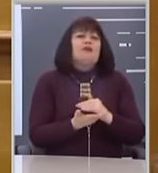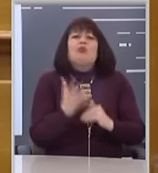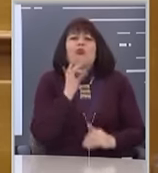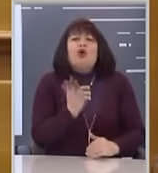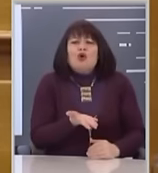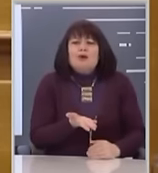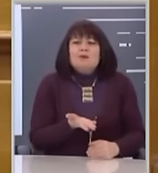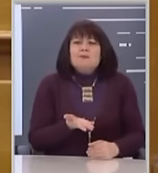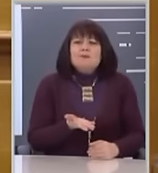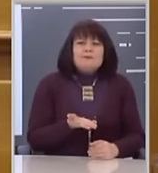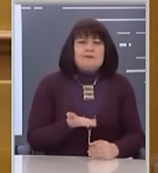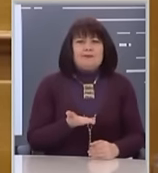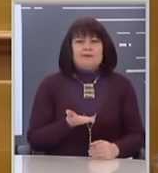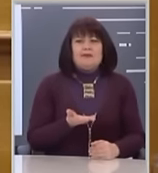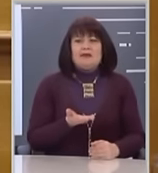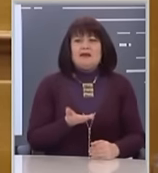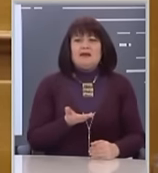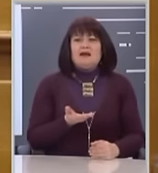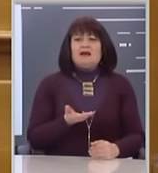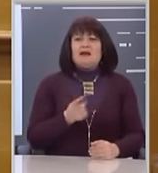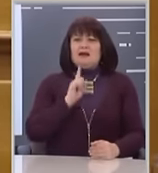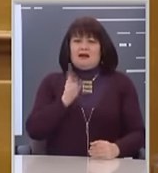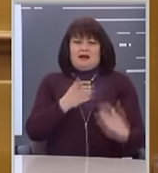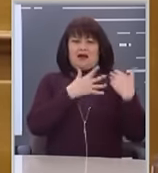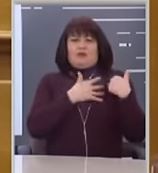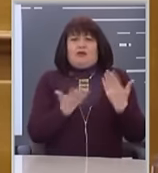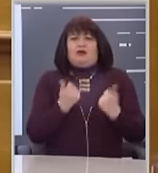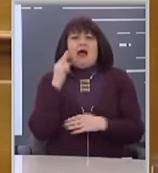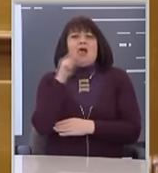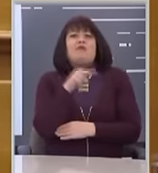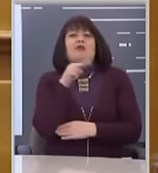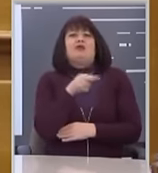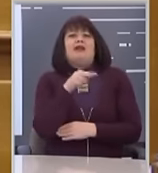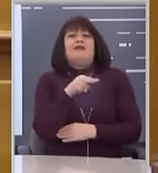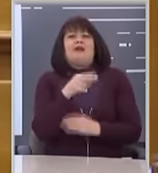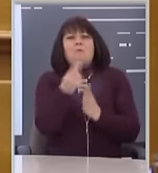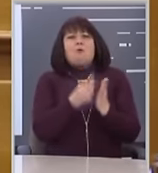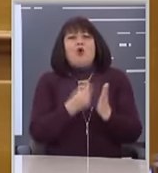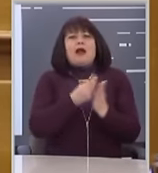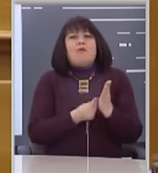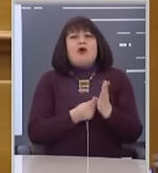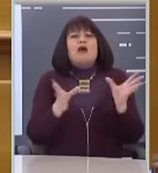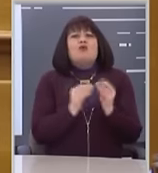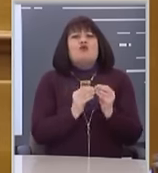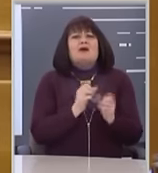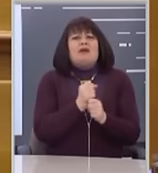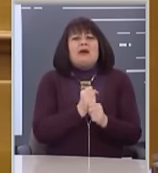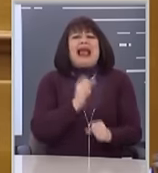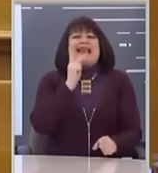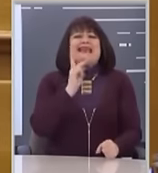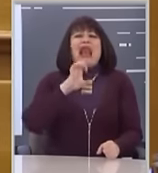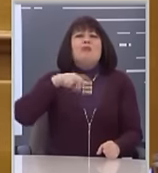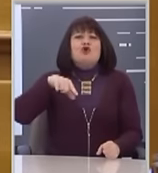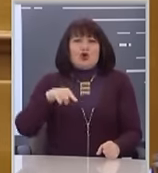γεγονός ότι, λέει, δεν του είχα δώσει εγώ την αρμοδιότητα να εποπτεύει την μοριοδότηση στο Κελτνό.